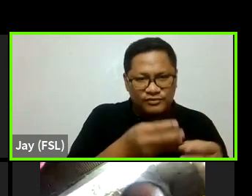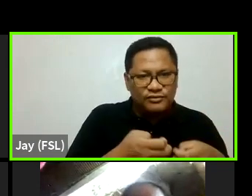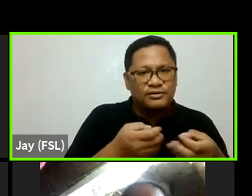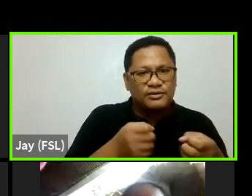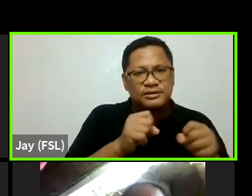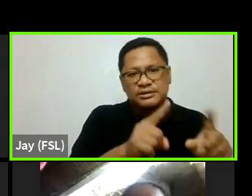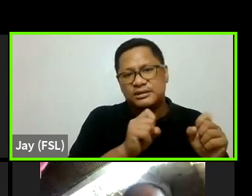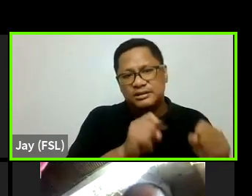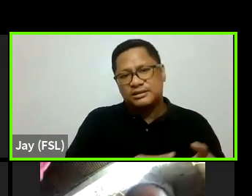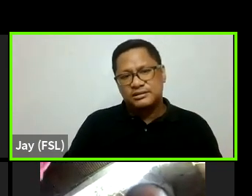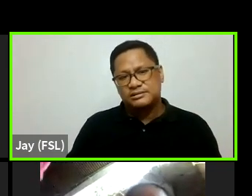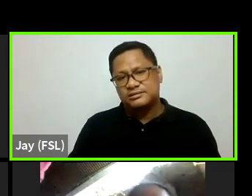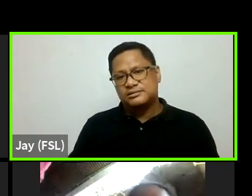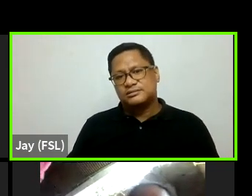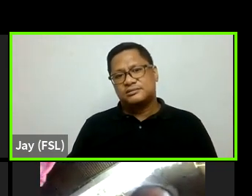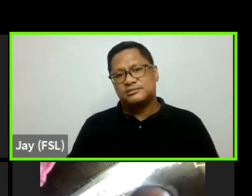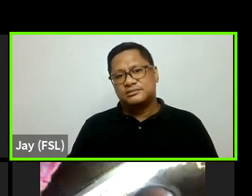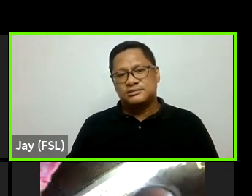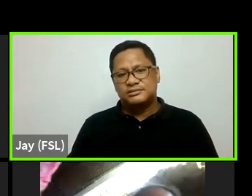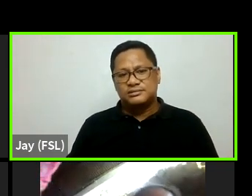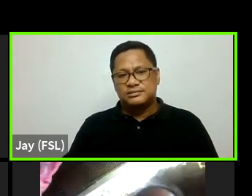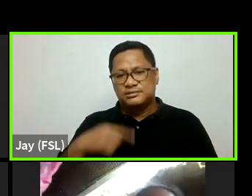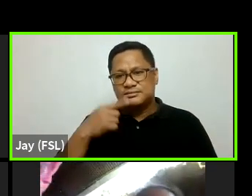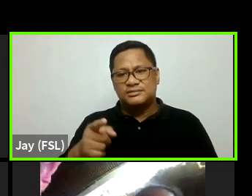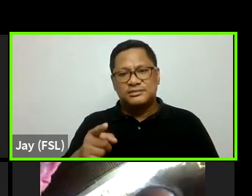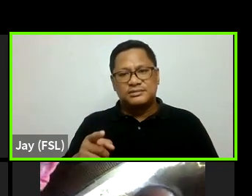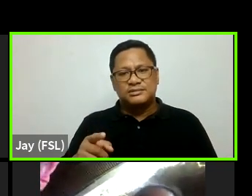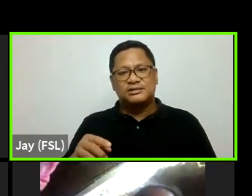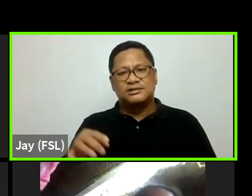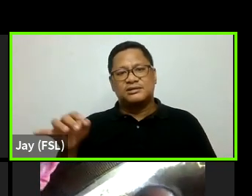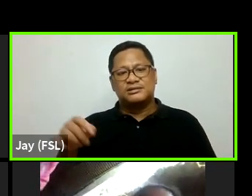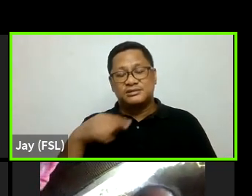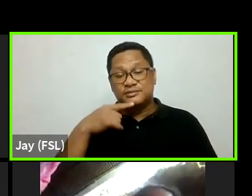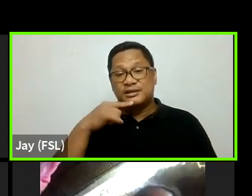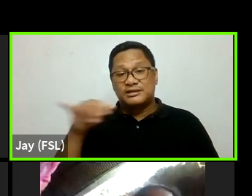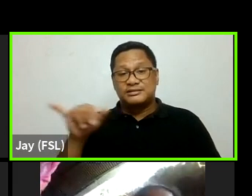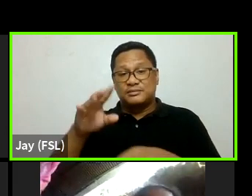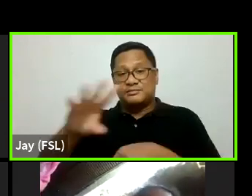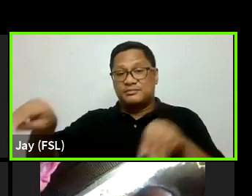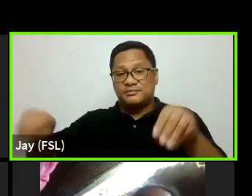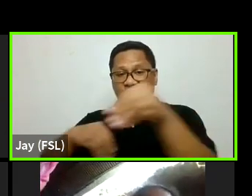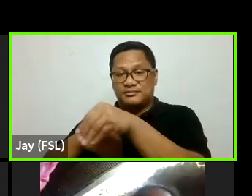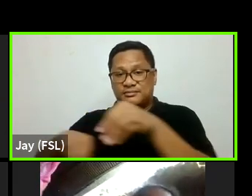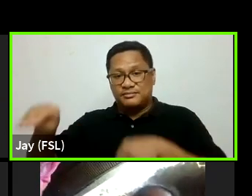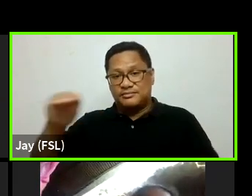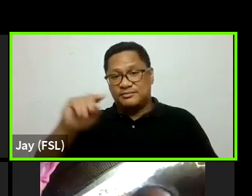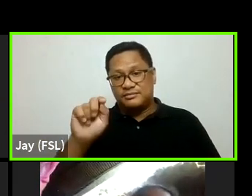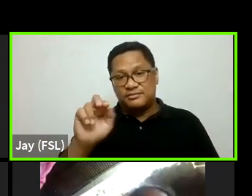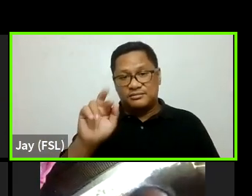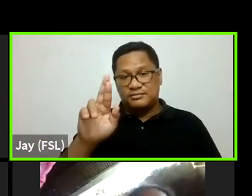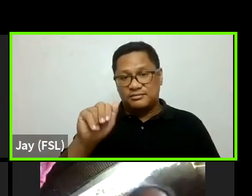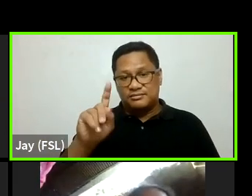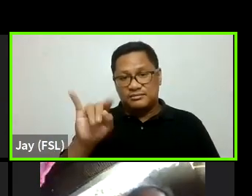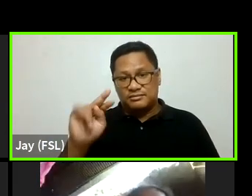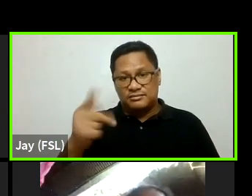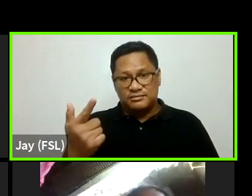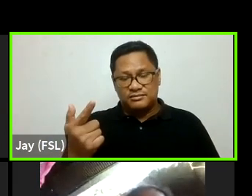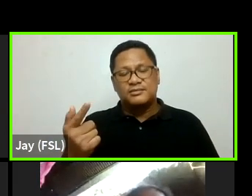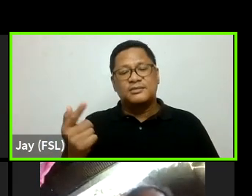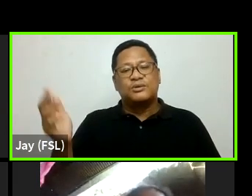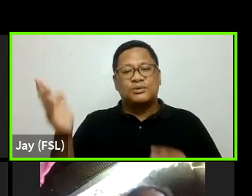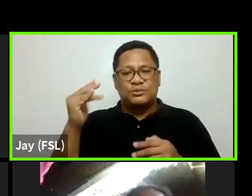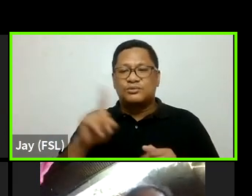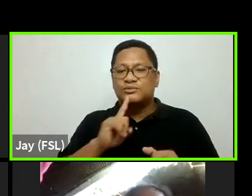subdivision namin habang nakaisip. Ganda yung trading. trading naman. Trading. Kaya nga eh, sana nga tumuloy.